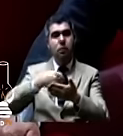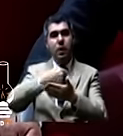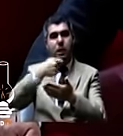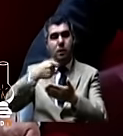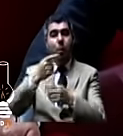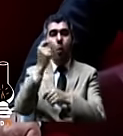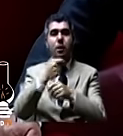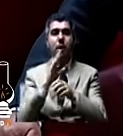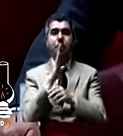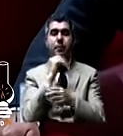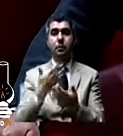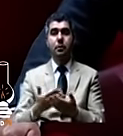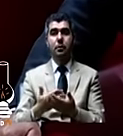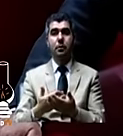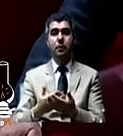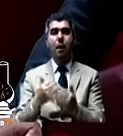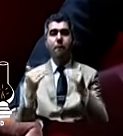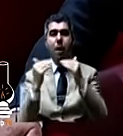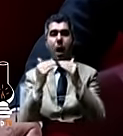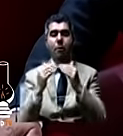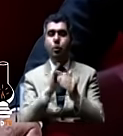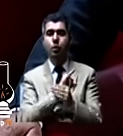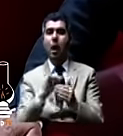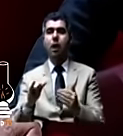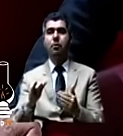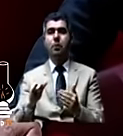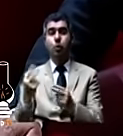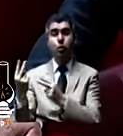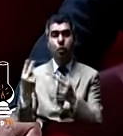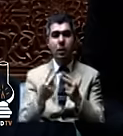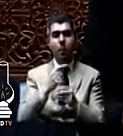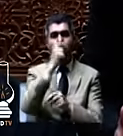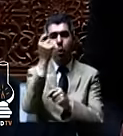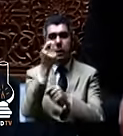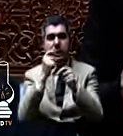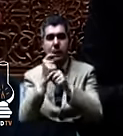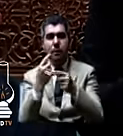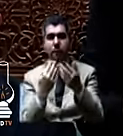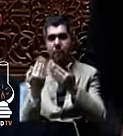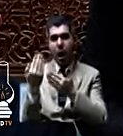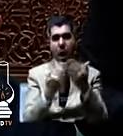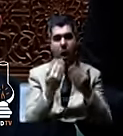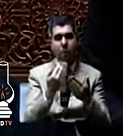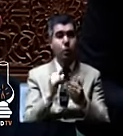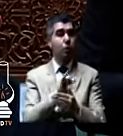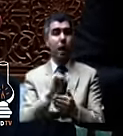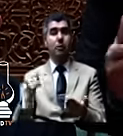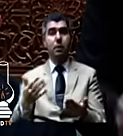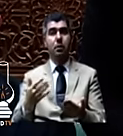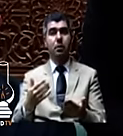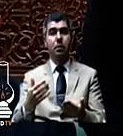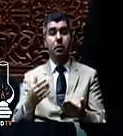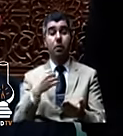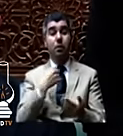عندنا، ما كاينش واحد النوع ديال التنسيق، ما كاينش حضور التقنيين في اللجان، وبالتالي كاين الاستثناءات اللي هي